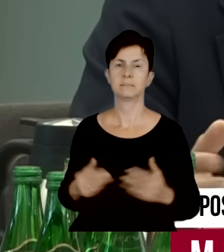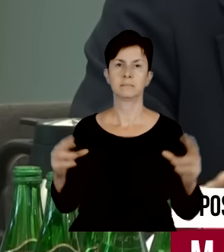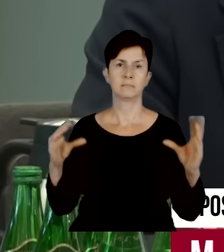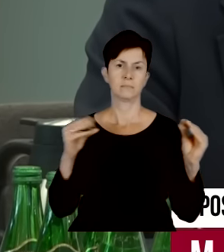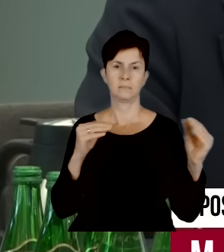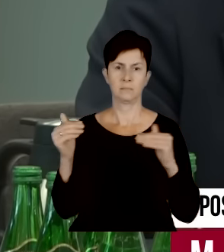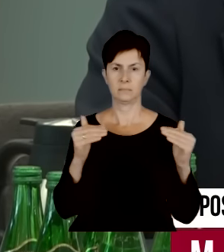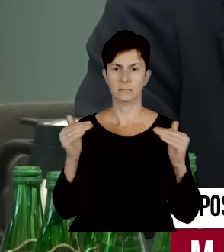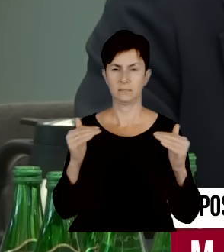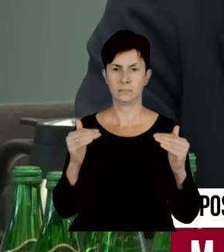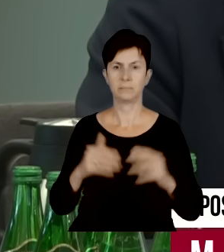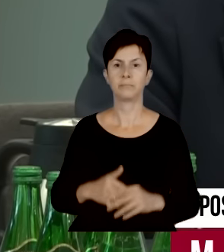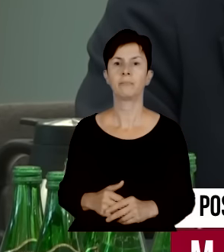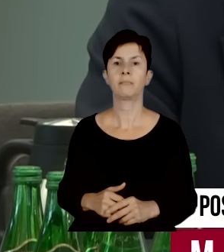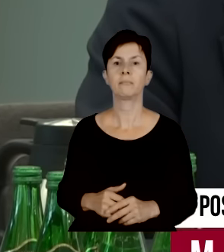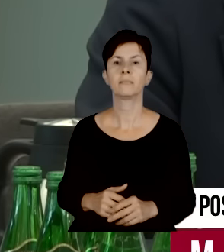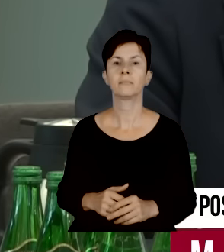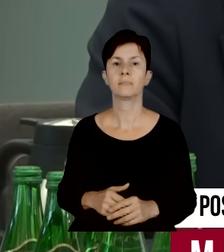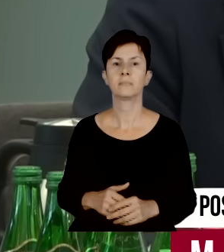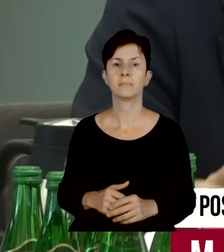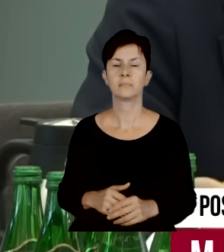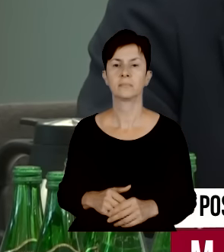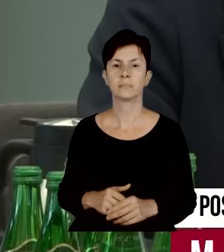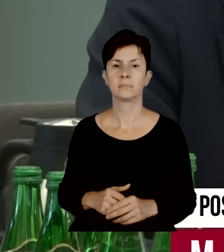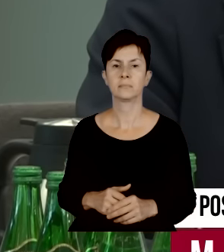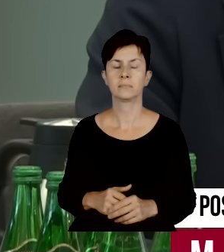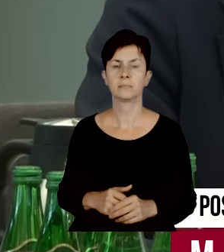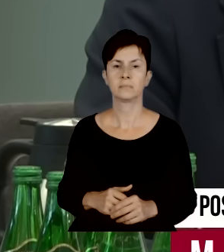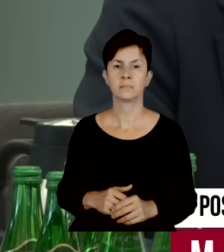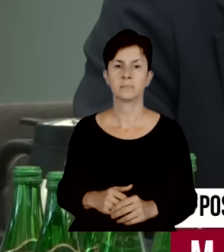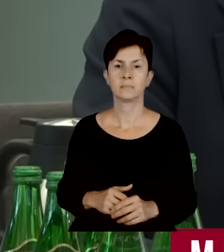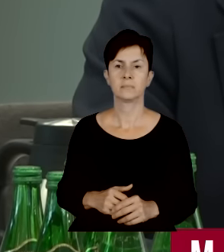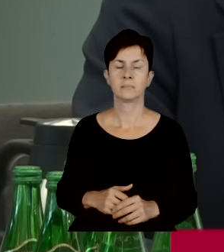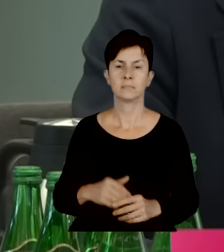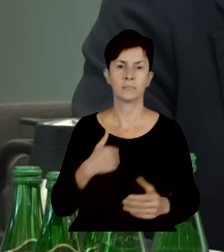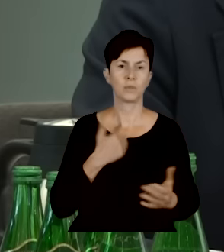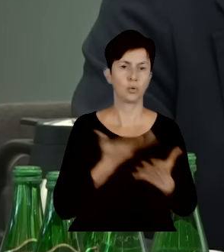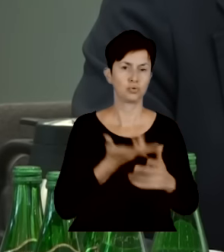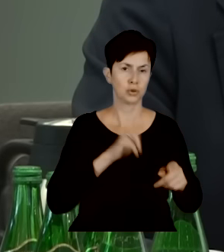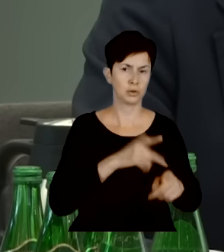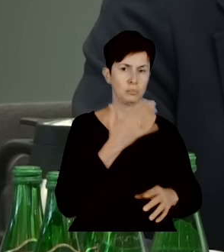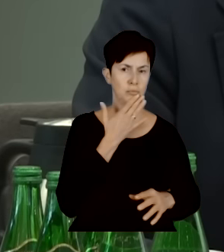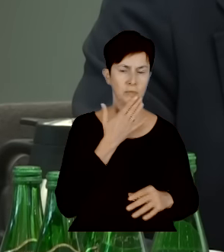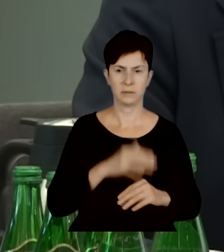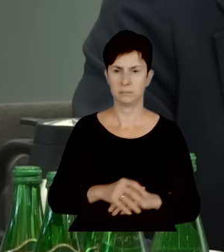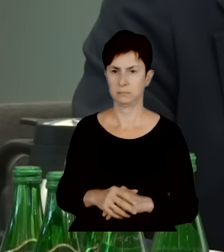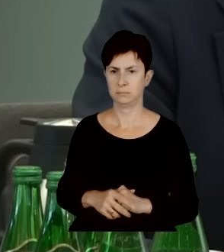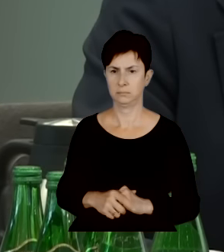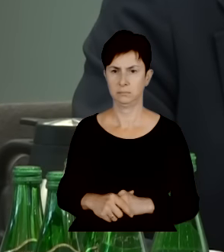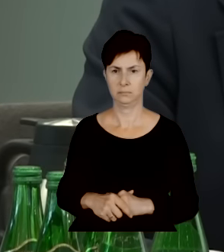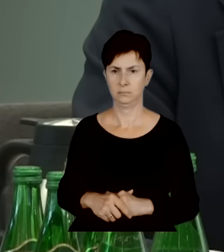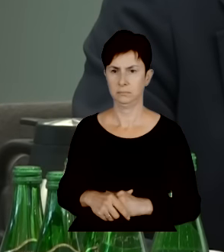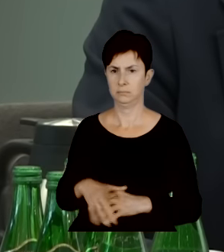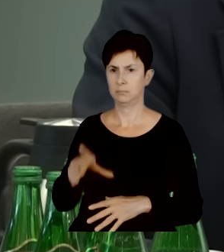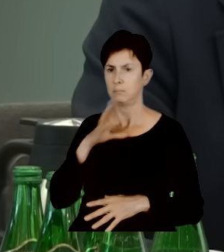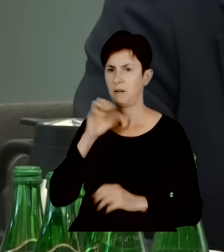jakiś tutaj w tej sali Bo ja naprawdę powiedziałem już trzy razy na to pytanie piąty raz Nie pan w ogóle nawet nie zaczął odpowiadać na moje